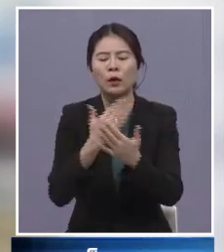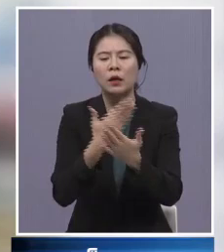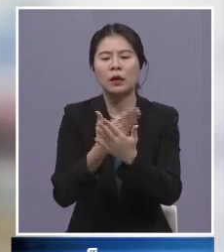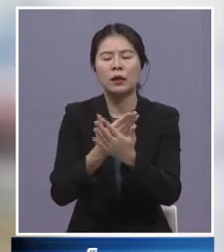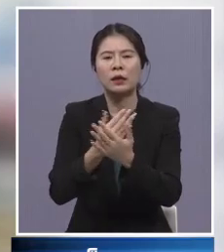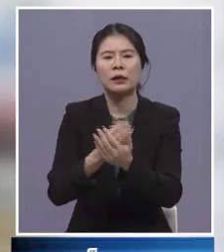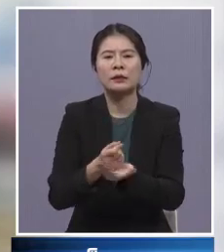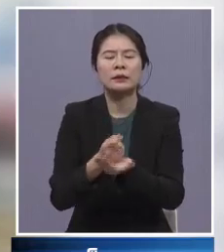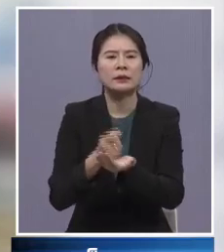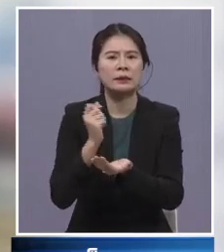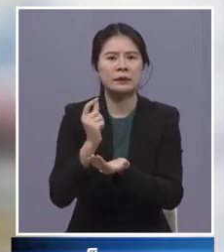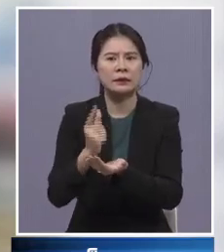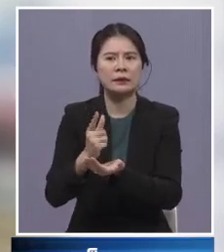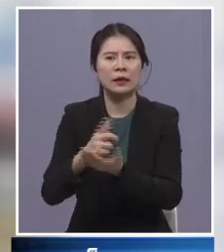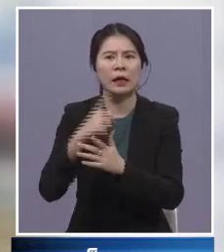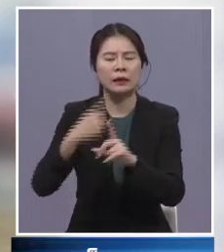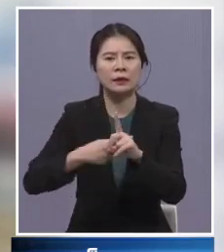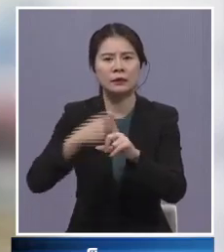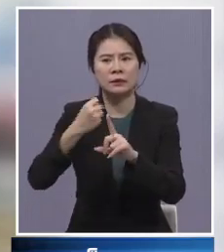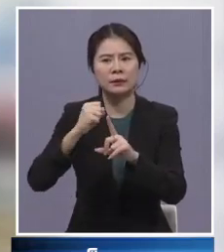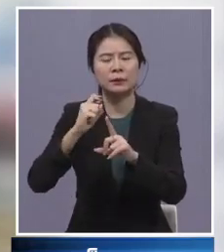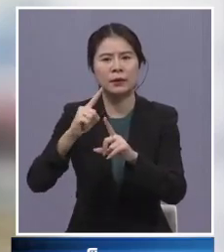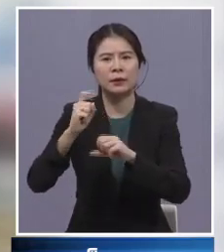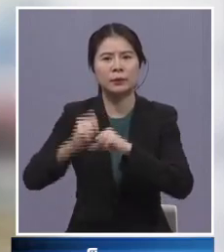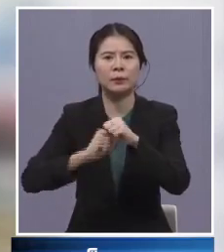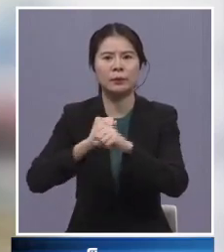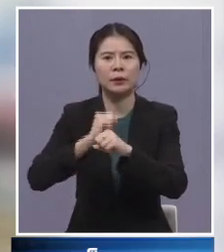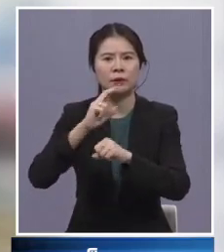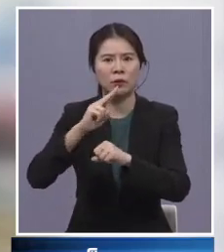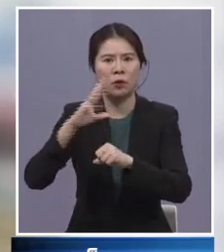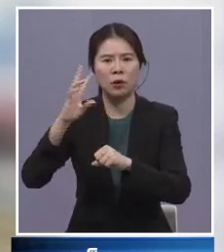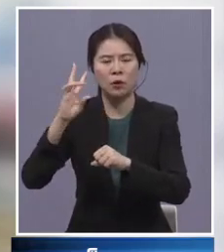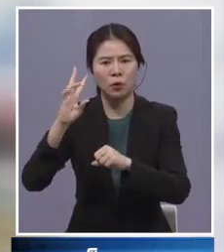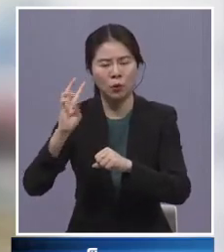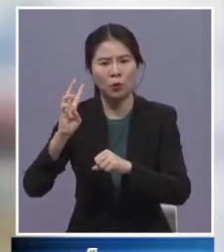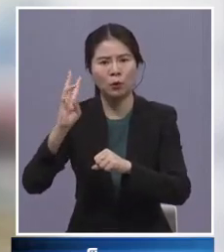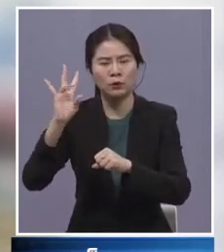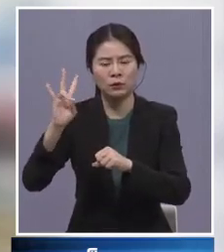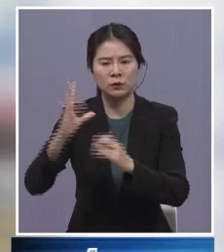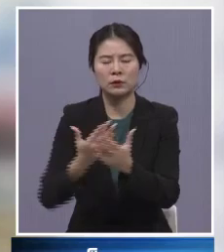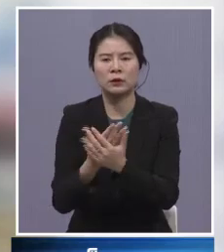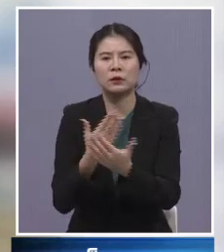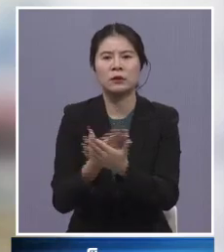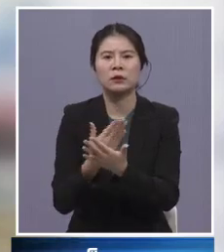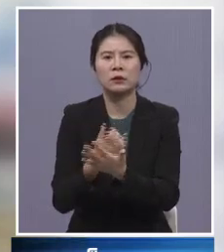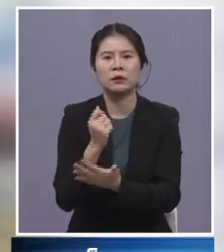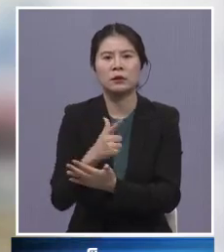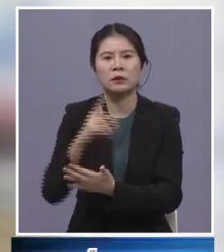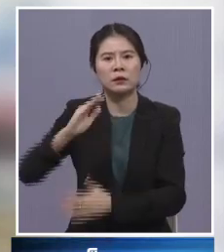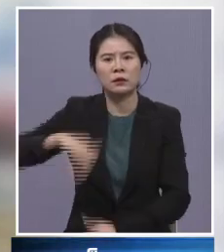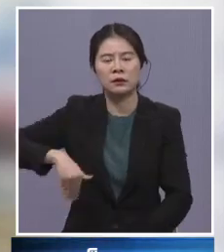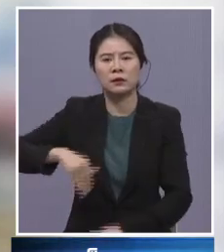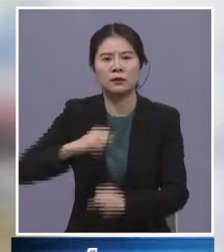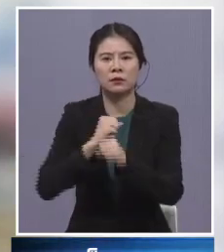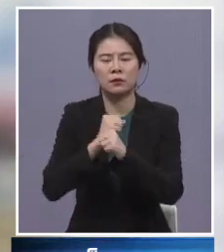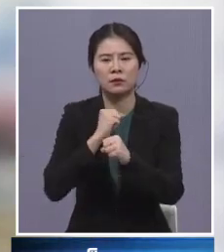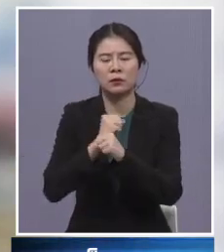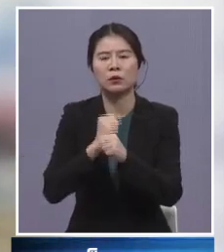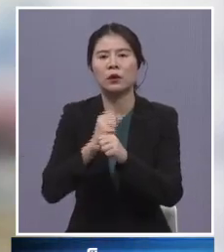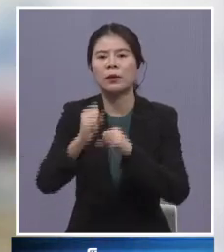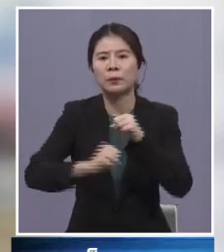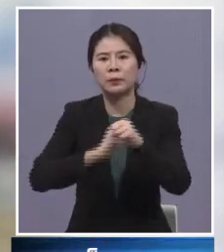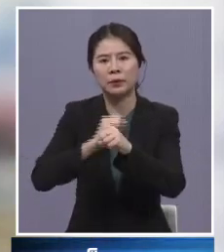67นะครับ ครับ แล้วก็มองว่าการติดลบเรื่องการอุปโภคภาครัฐการลงทุนภาครัฐบาลเองเนี่ยยังคงไปต่อจนถึงไตรมาส3ของ